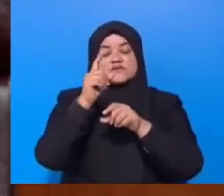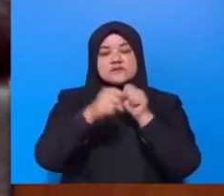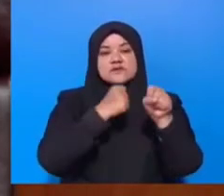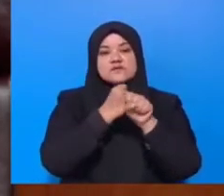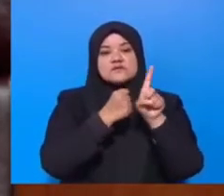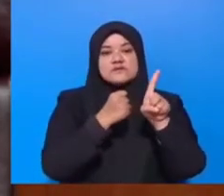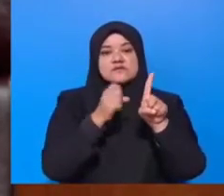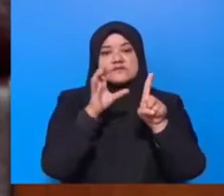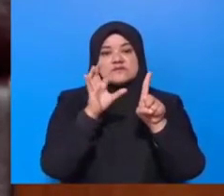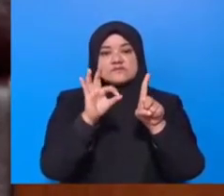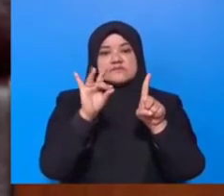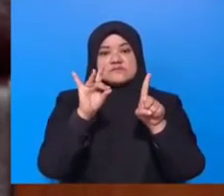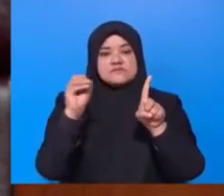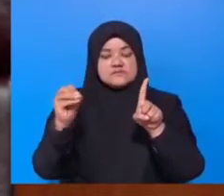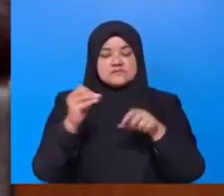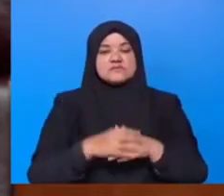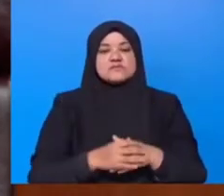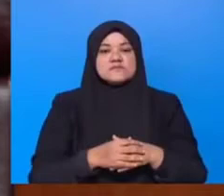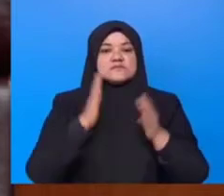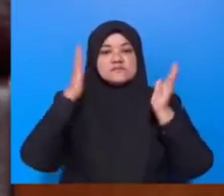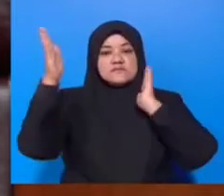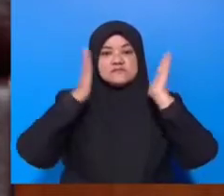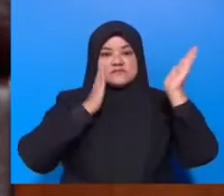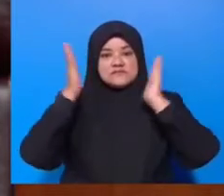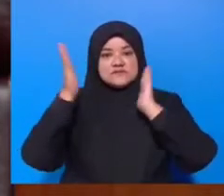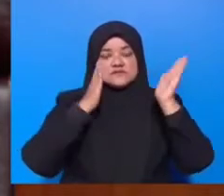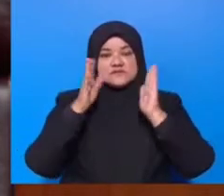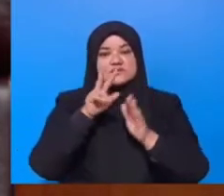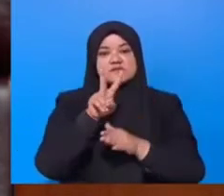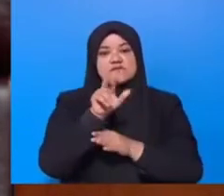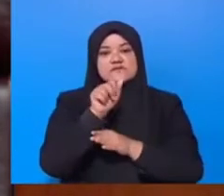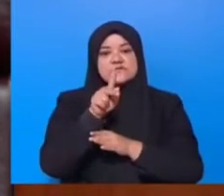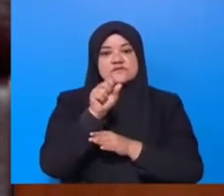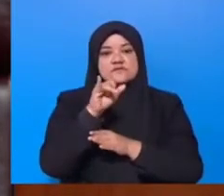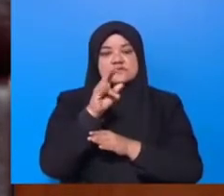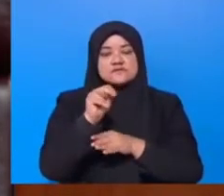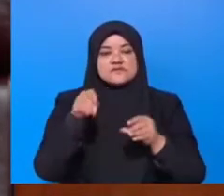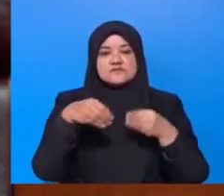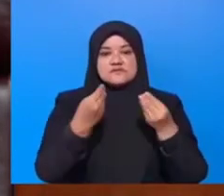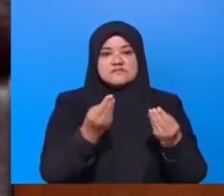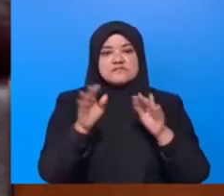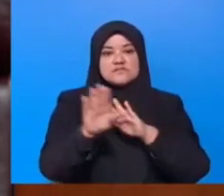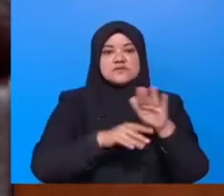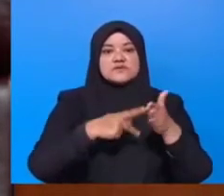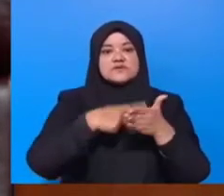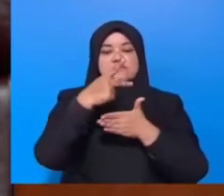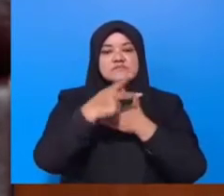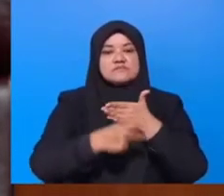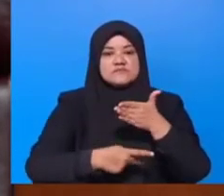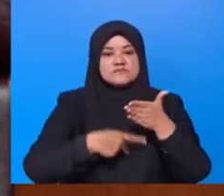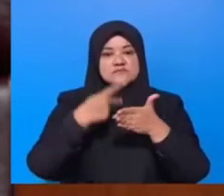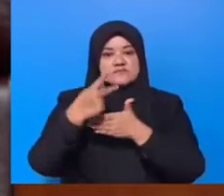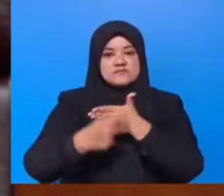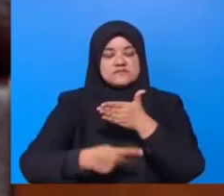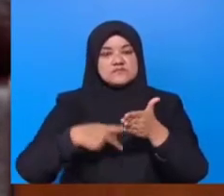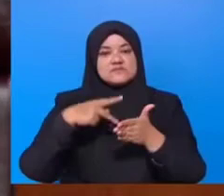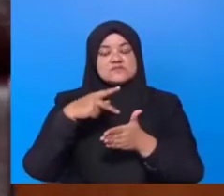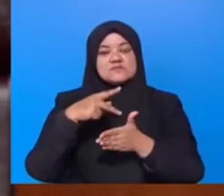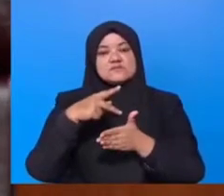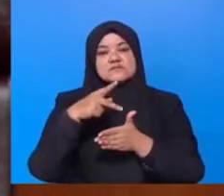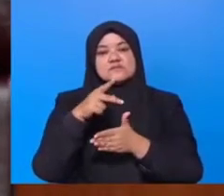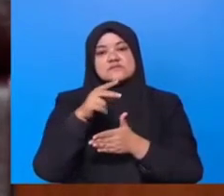tahun 1980 di Malaysia Baekhyun vaksin yang diberikan di bawah program imunisasi